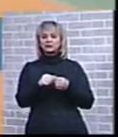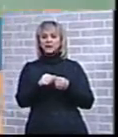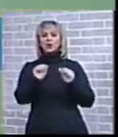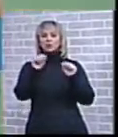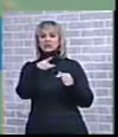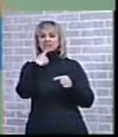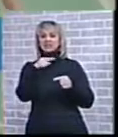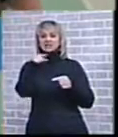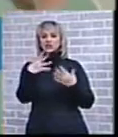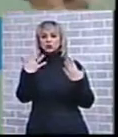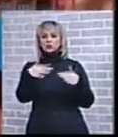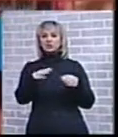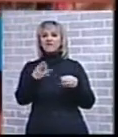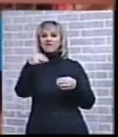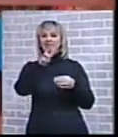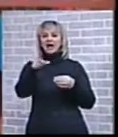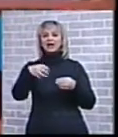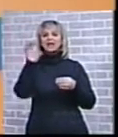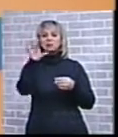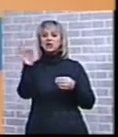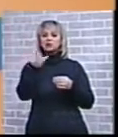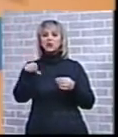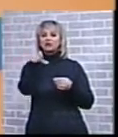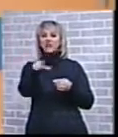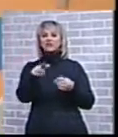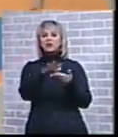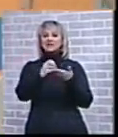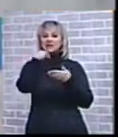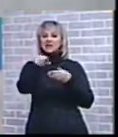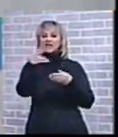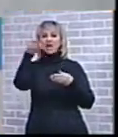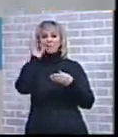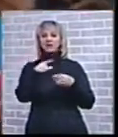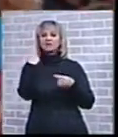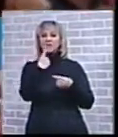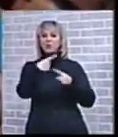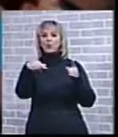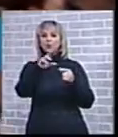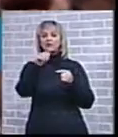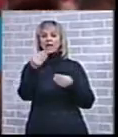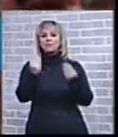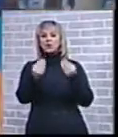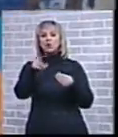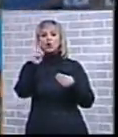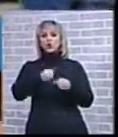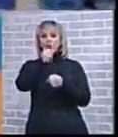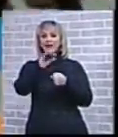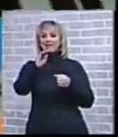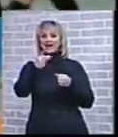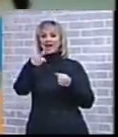Можно сказать, уже в финале. Гандболистки Ростов-Дона разгромили немок в первом полуфинальном матче Кубка